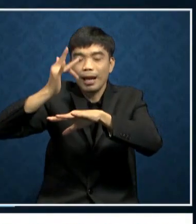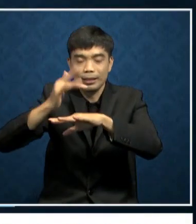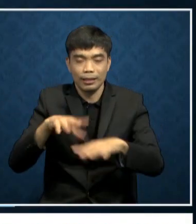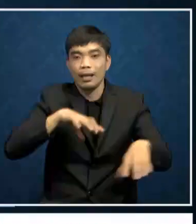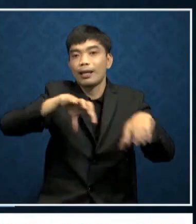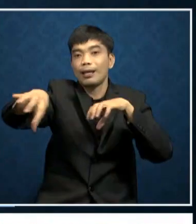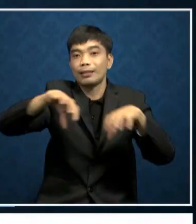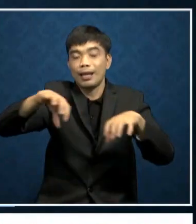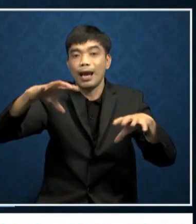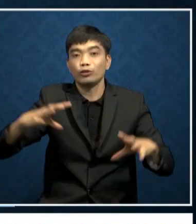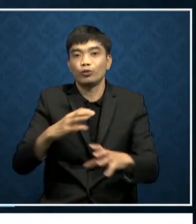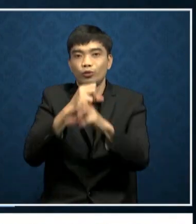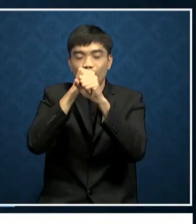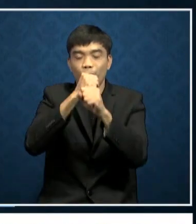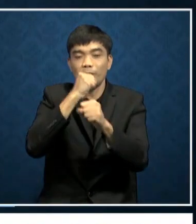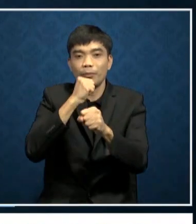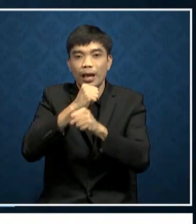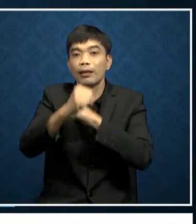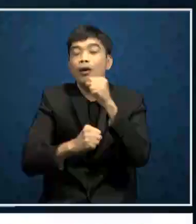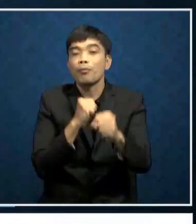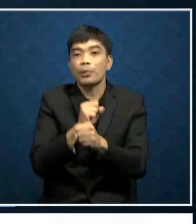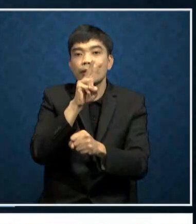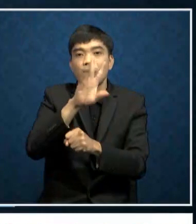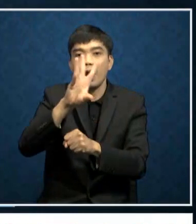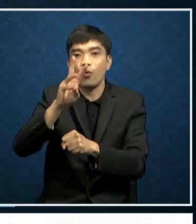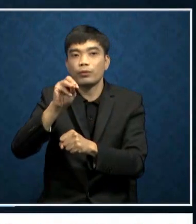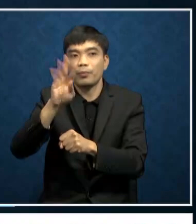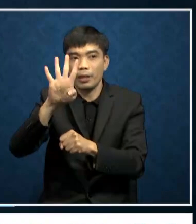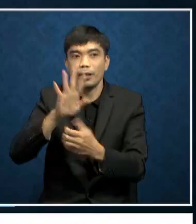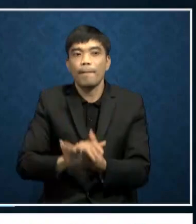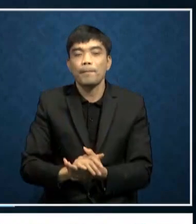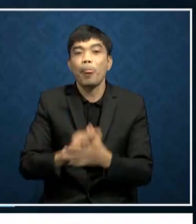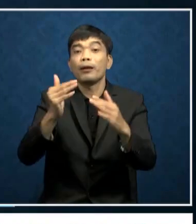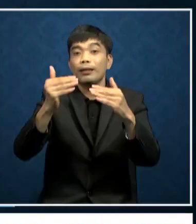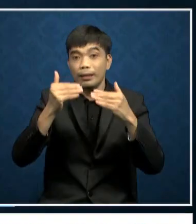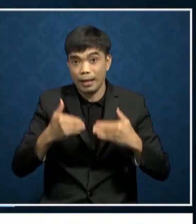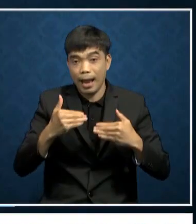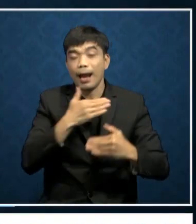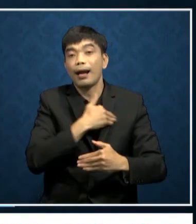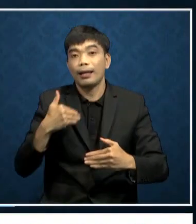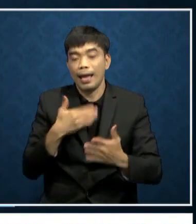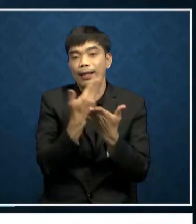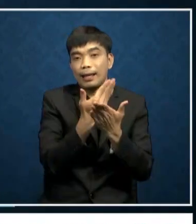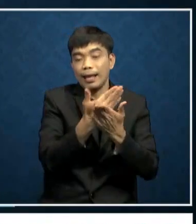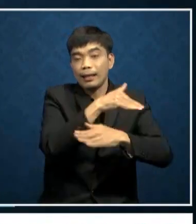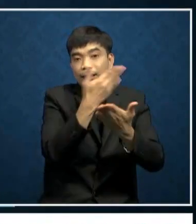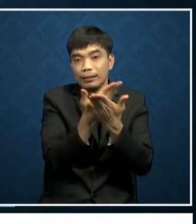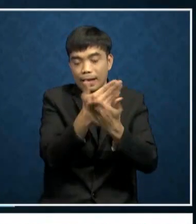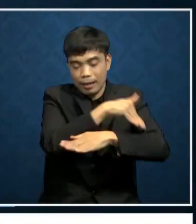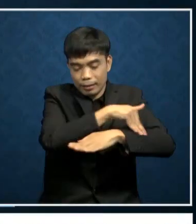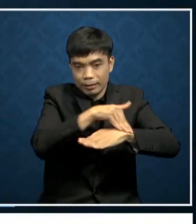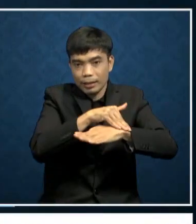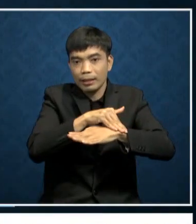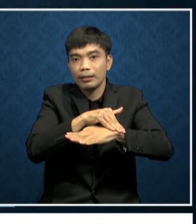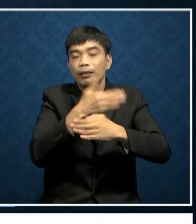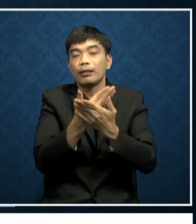งานการบริหารกองทุนพัฒนาไฟฟ้าประจำปีงบประมาณ 64และงบการเงินและการบัญชีของสำนักงาน